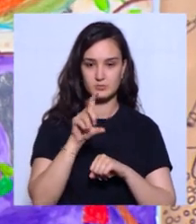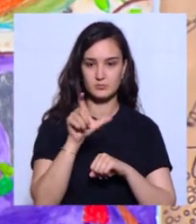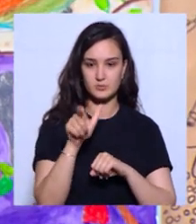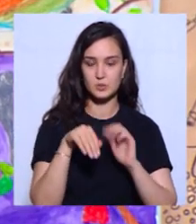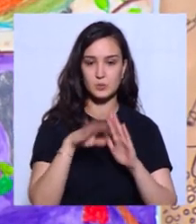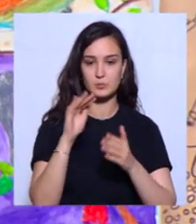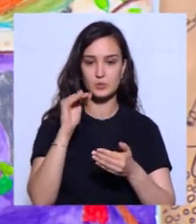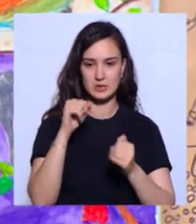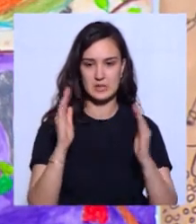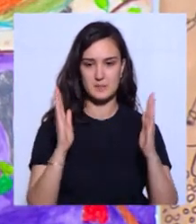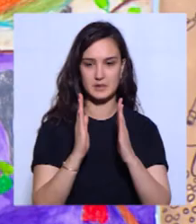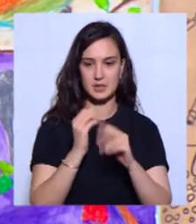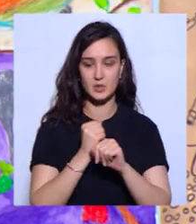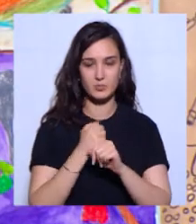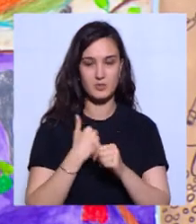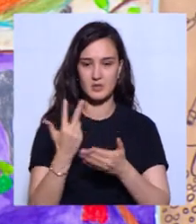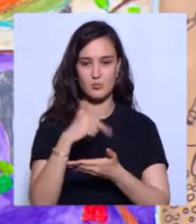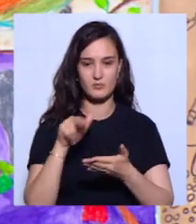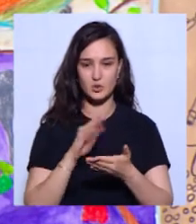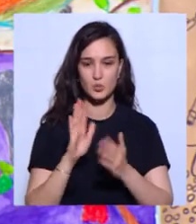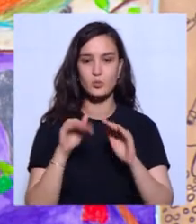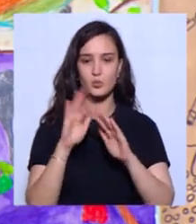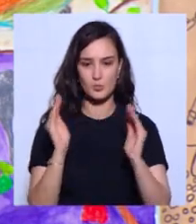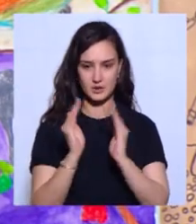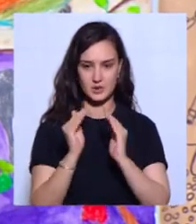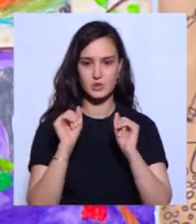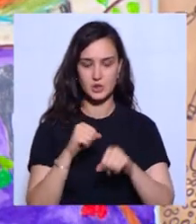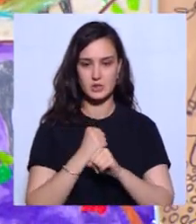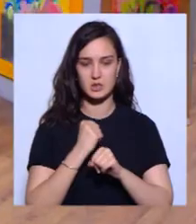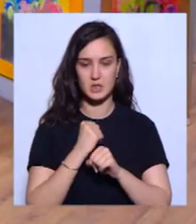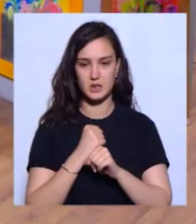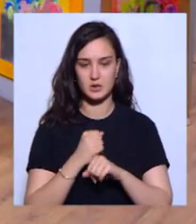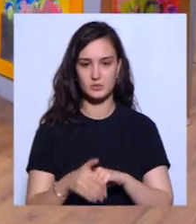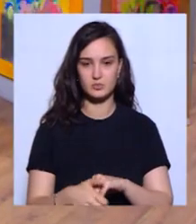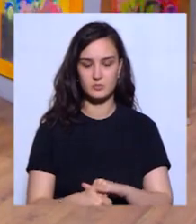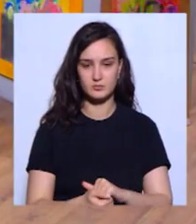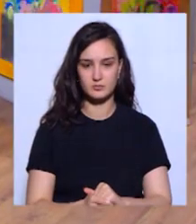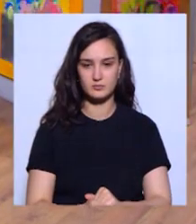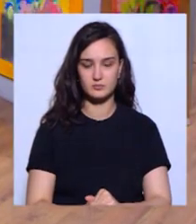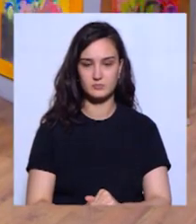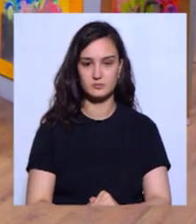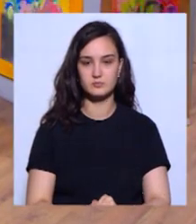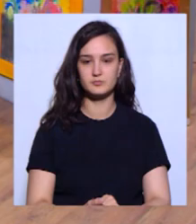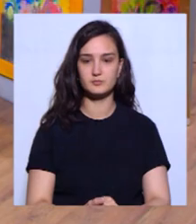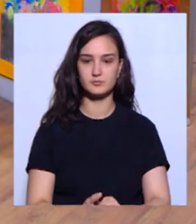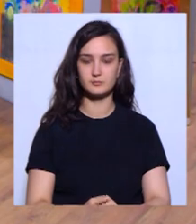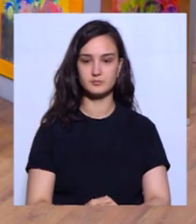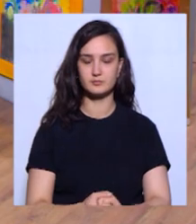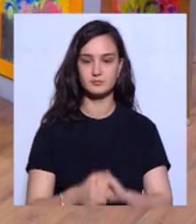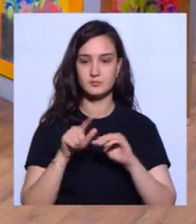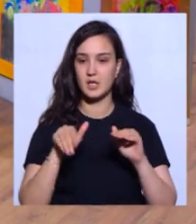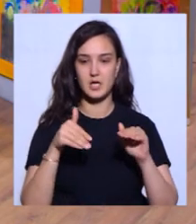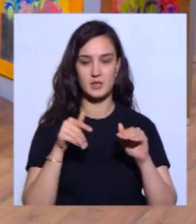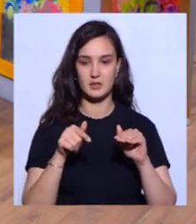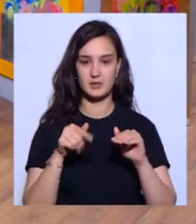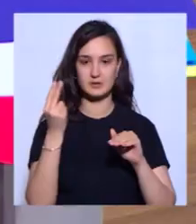ახლა მე აღარ მოვჭერ. უფრო პატარაც შეგიძლიათ გააკეთოთ. აქ არ არის მას ნახატზე არ